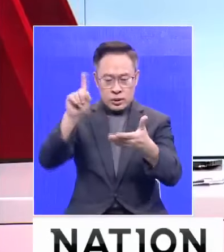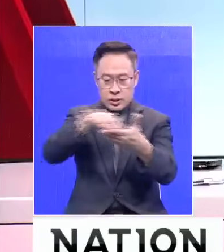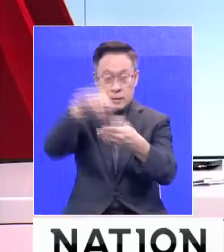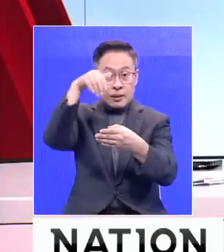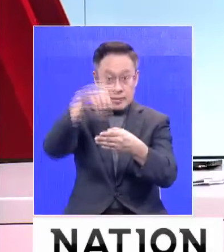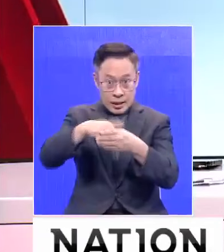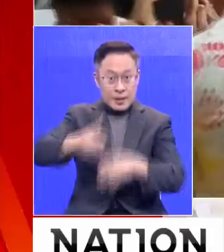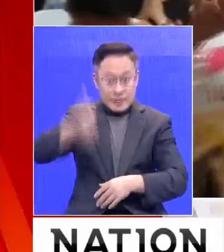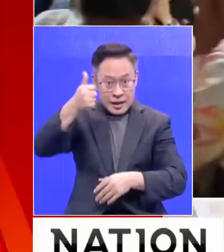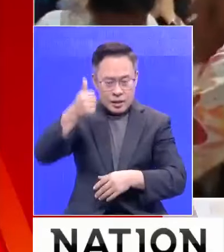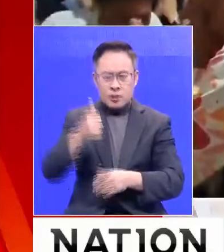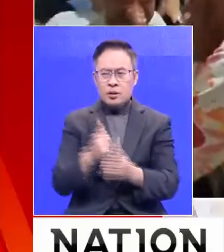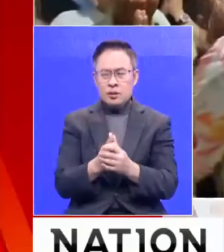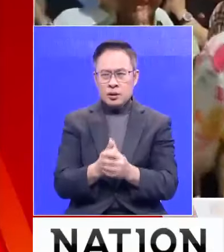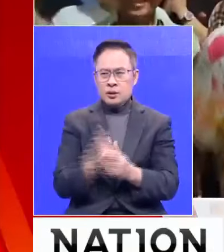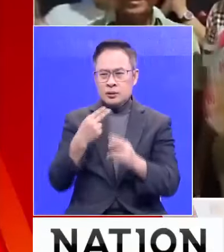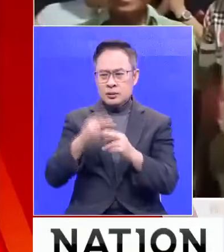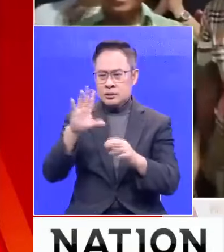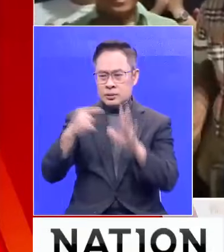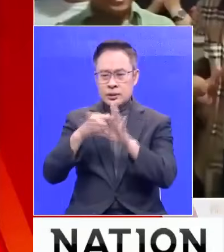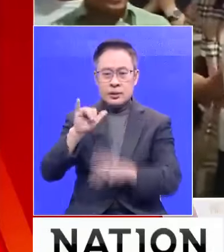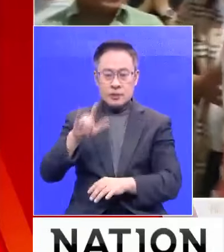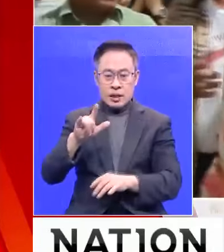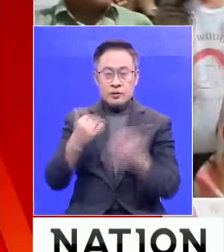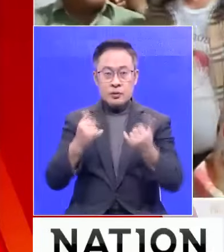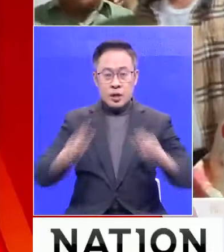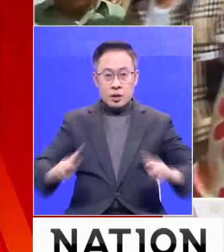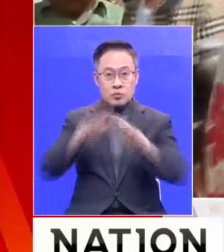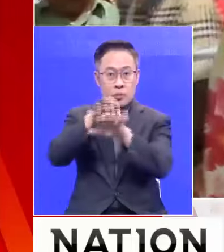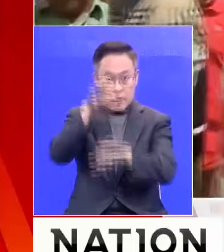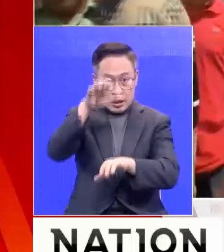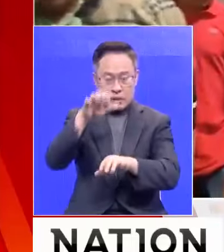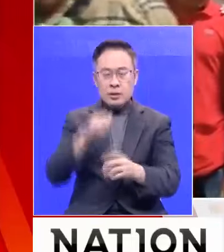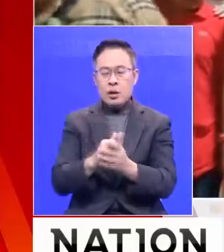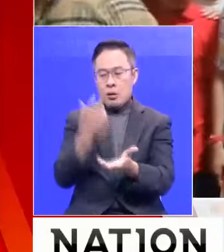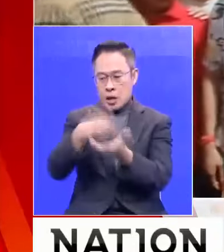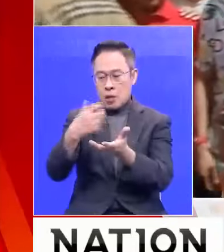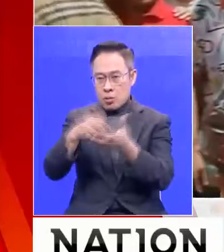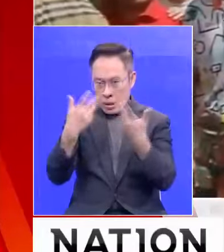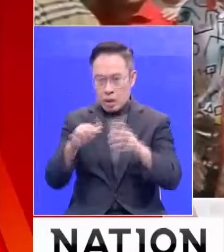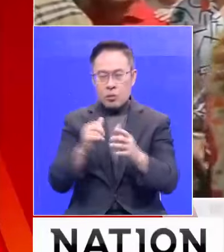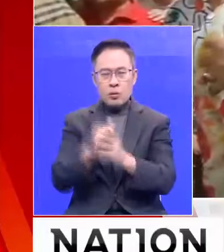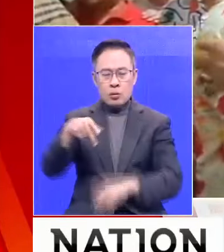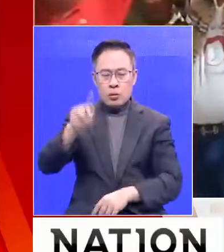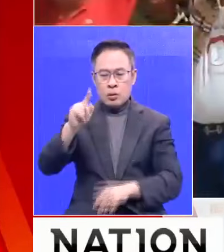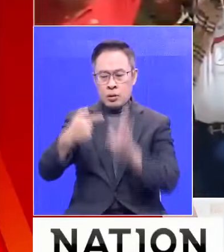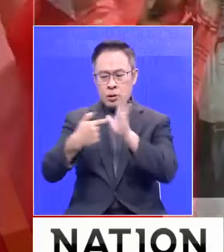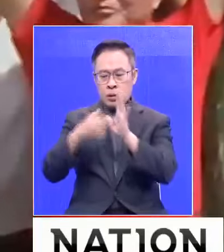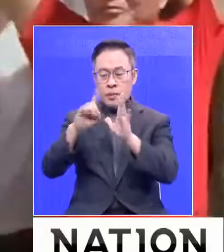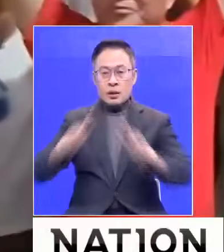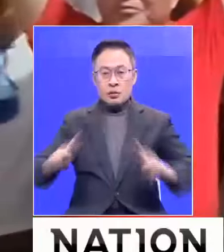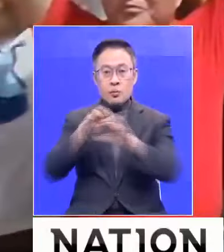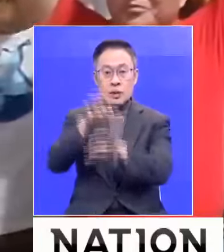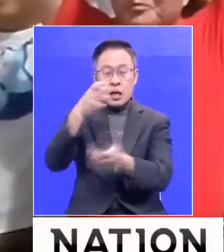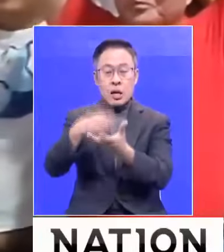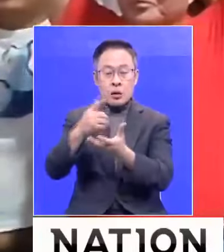านีแต่ว่าทางกระทรวงมหาดไทยเองก็ออกมาบอกนะคะทางปลัดเก่งปลัดกระทรวงมหาดไทยคุณสุทธิพงษ์จุนเจริญเนี่ยค่ะ